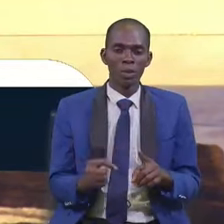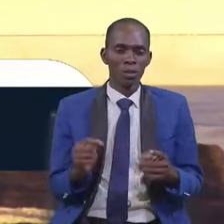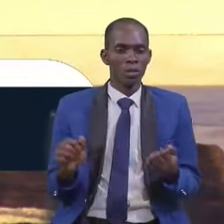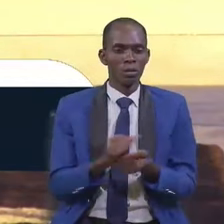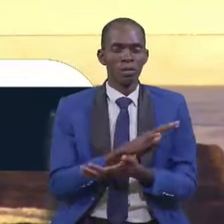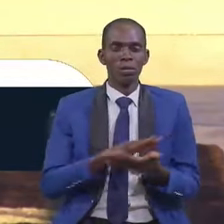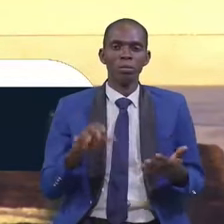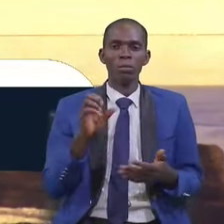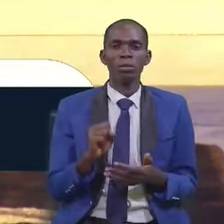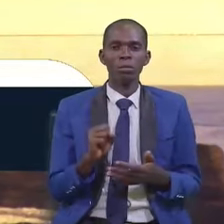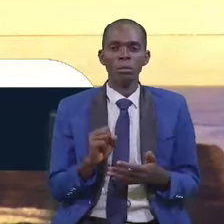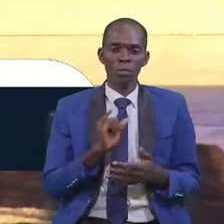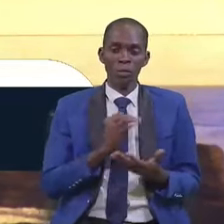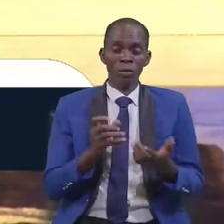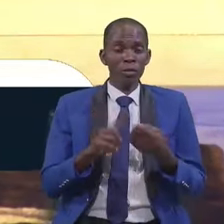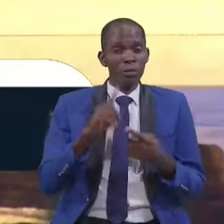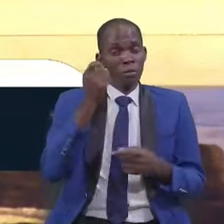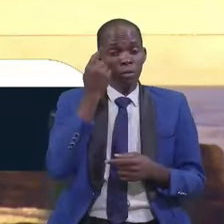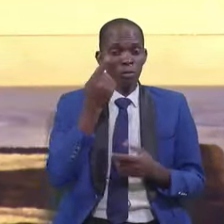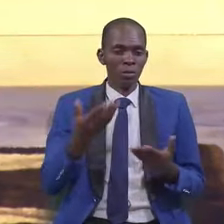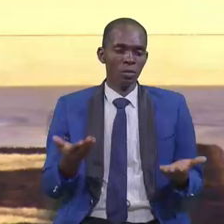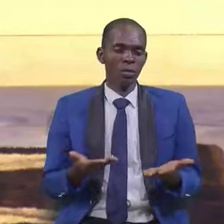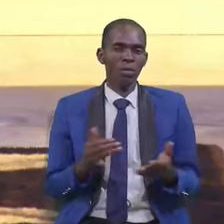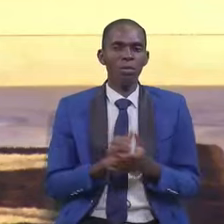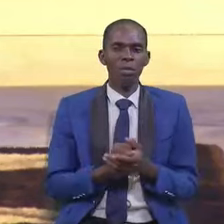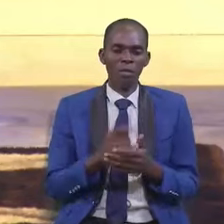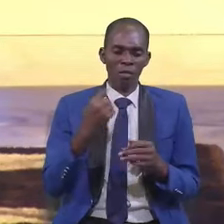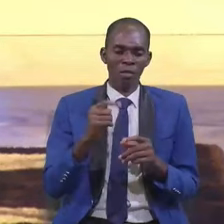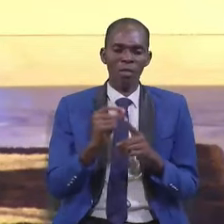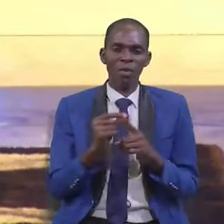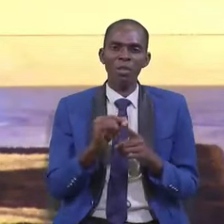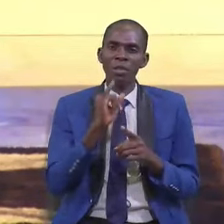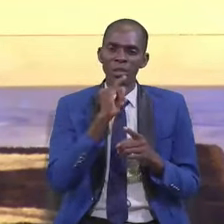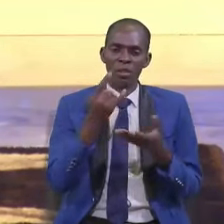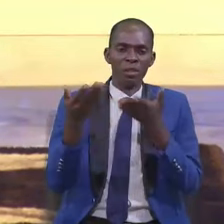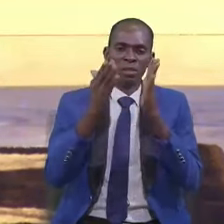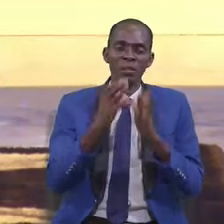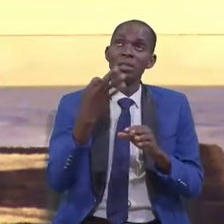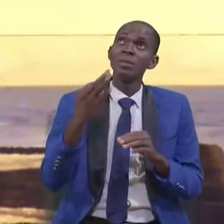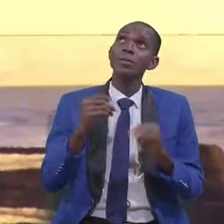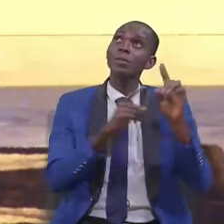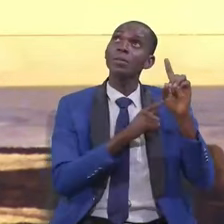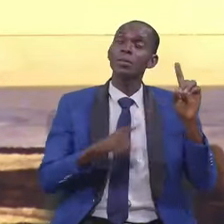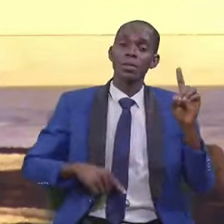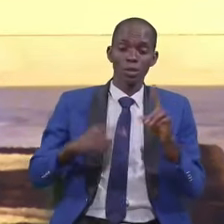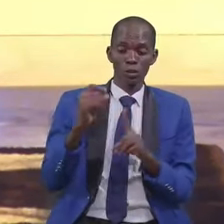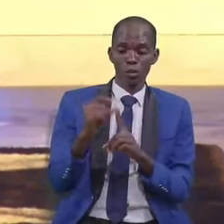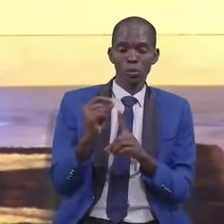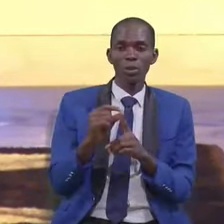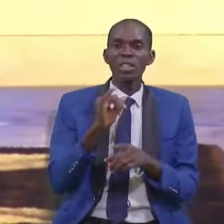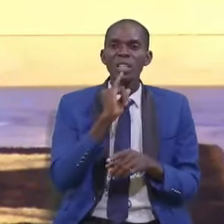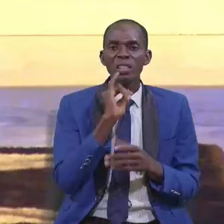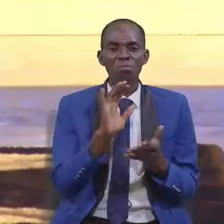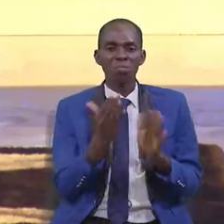vous compreniez, la parole est le serviteur du Seigneur. La parole est comme un ange du